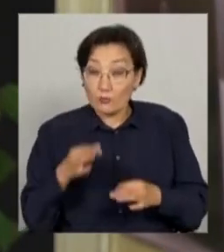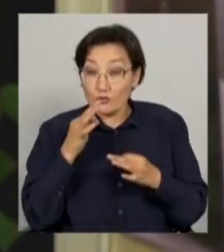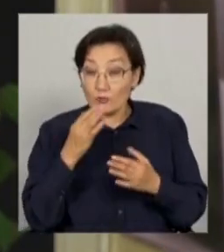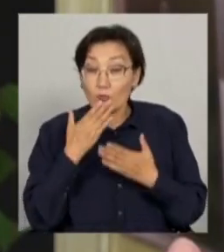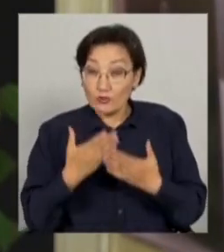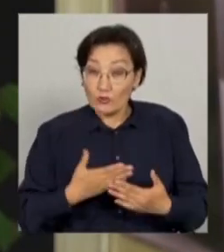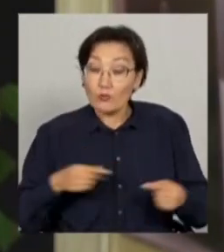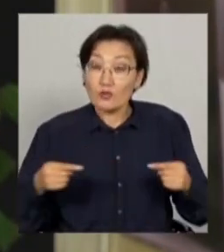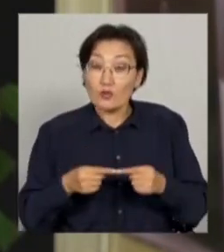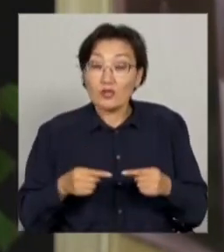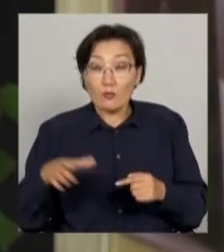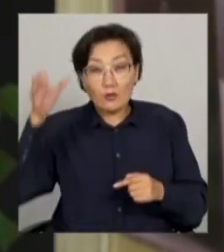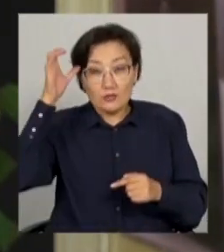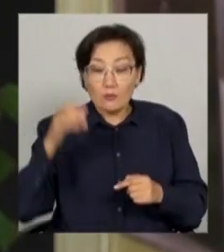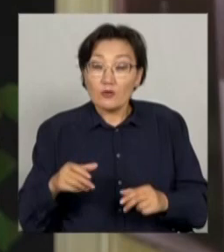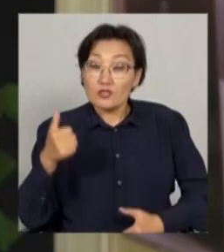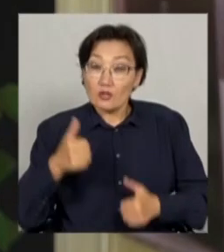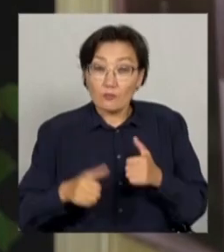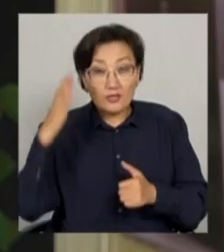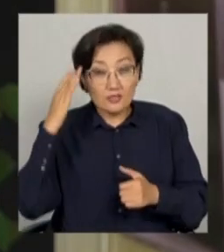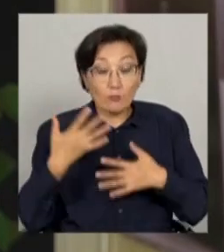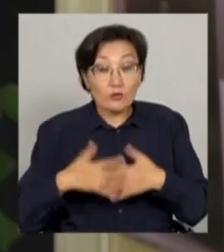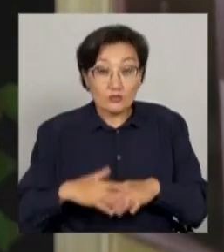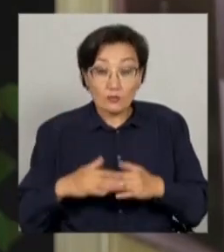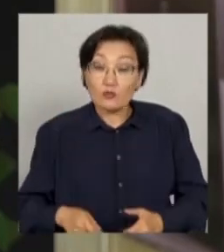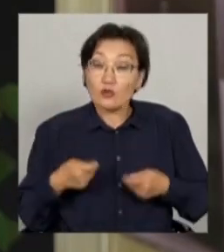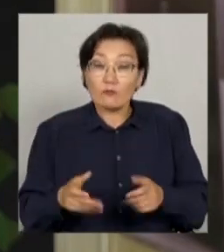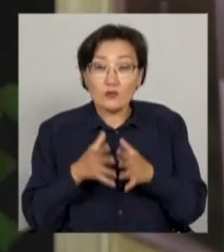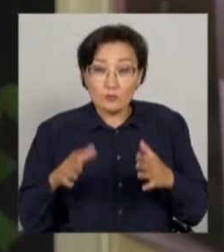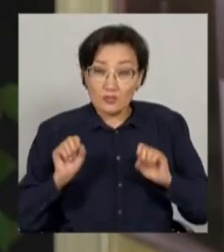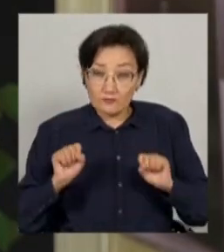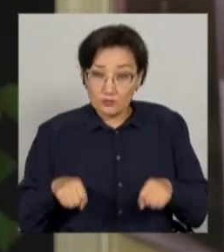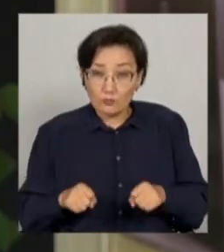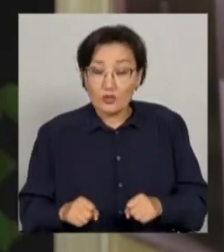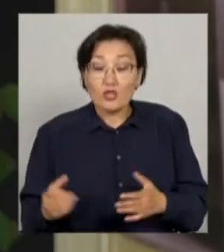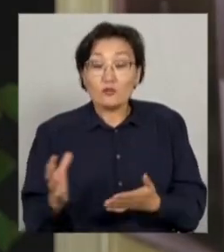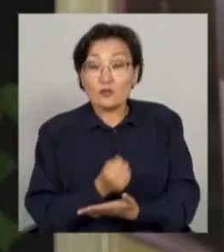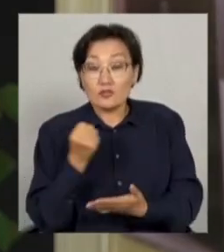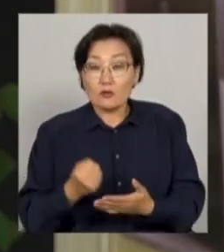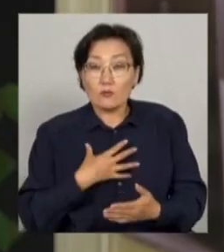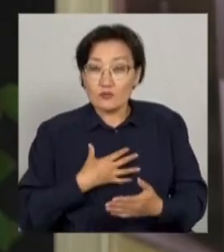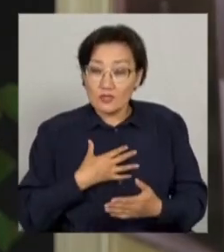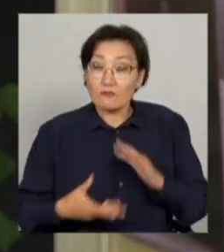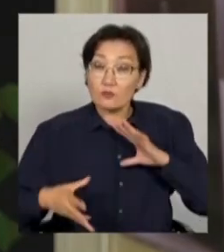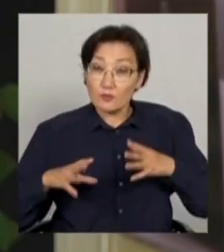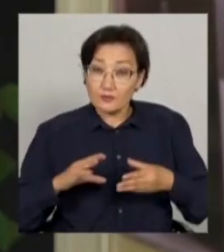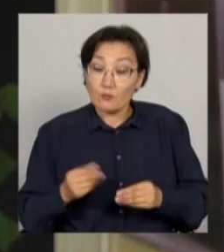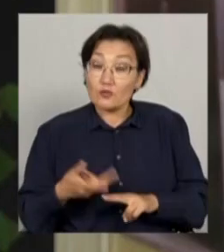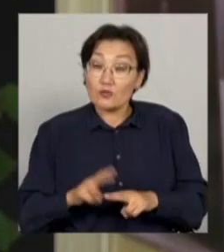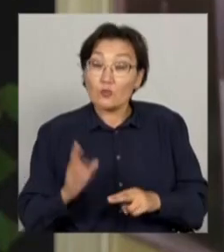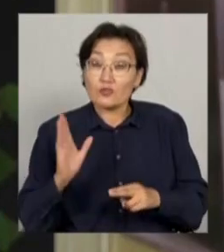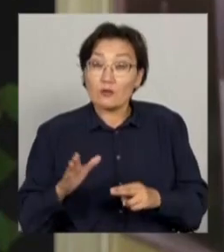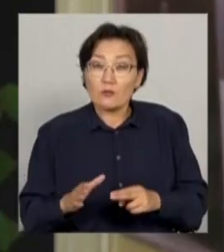к точным наукам. В этом плане конкурс по ментальной арифметике дает большие возможности для достижения значительных результатов, которые